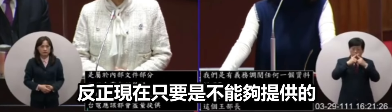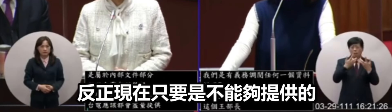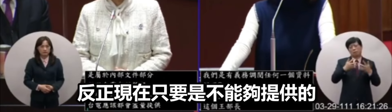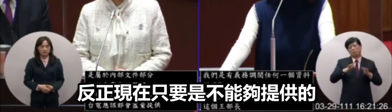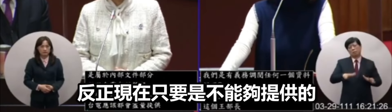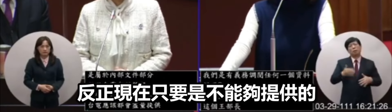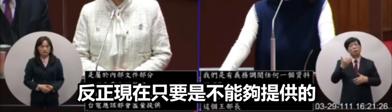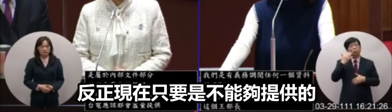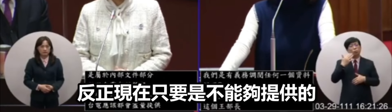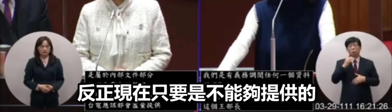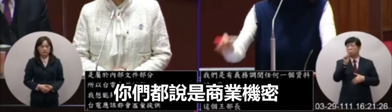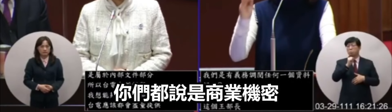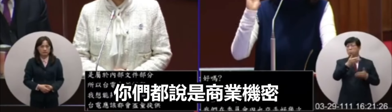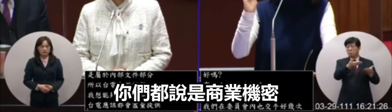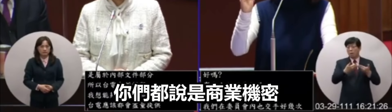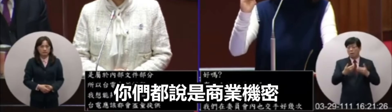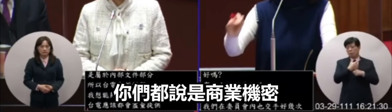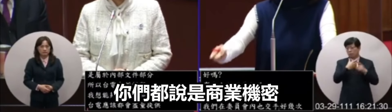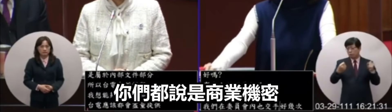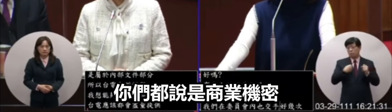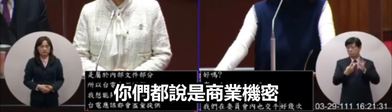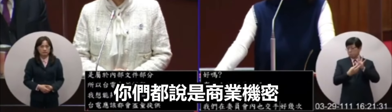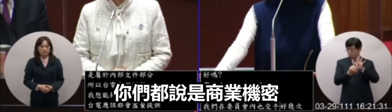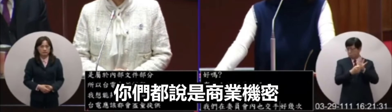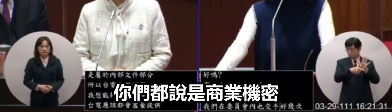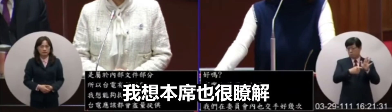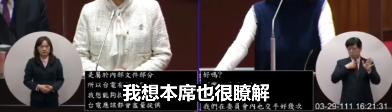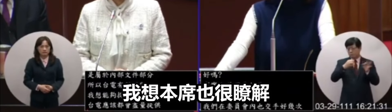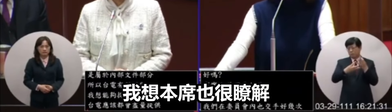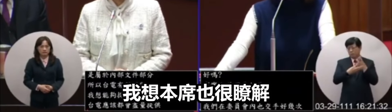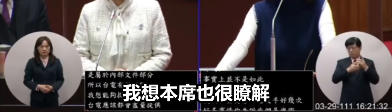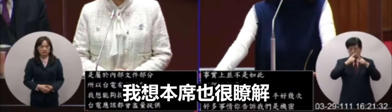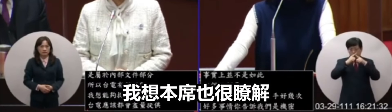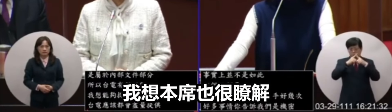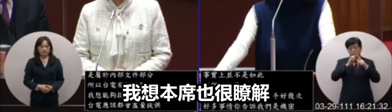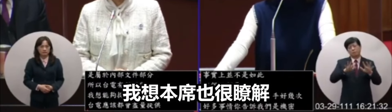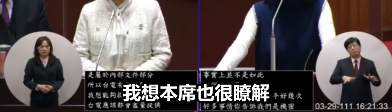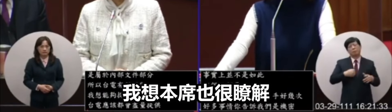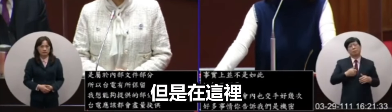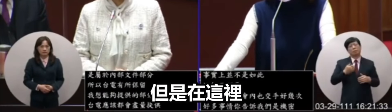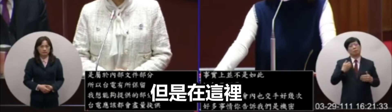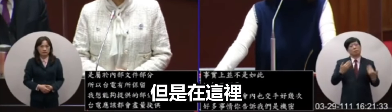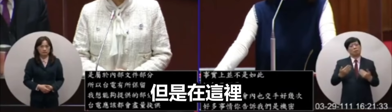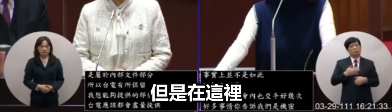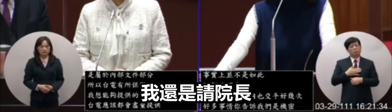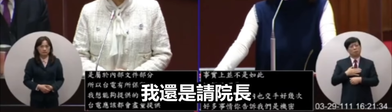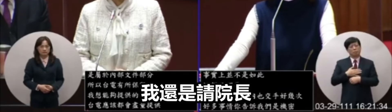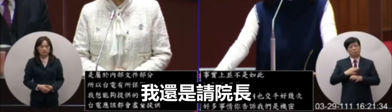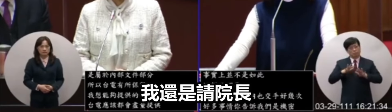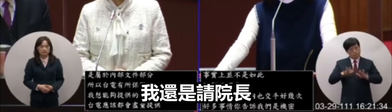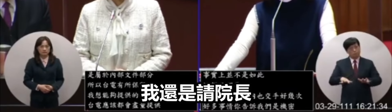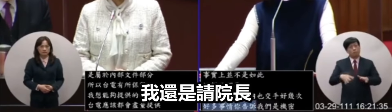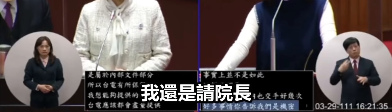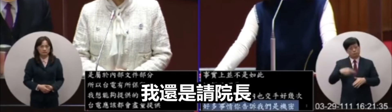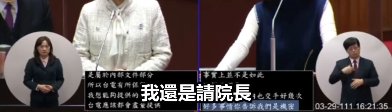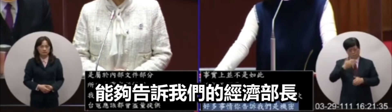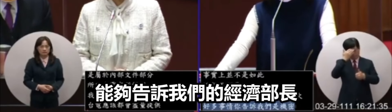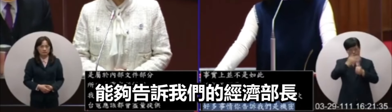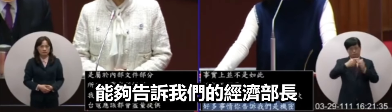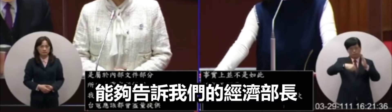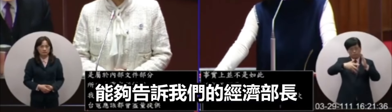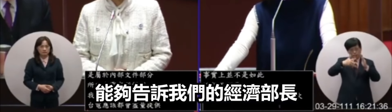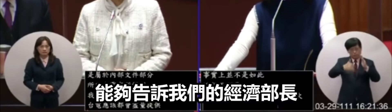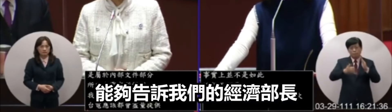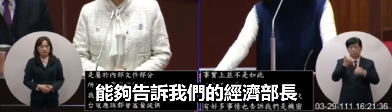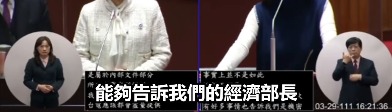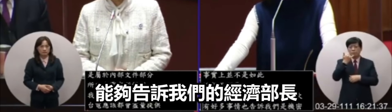现在只要是不能够提供的你们都说是商业机密，我想本席也很了解，但是在这里我还是请院长能